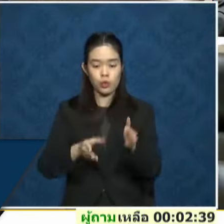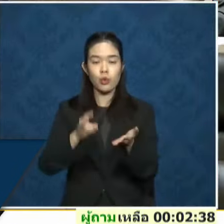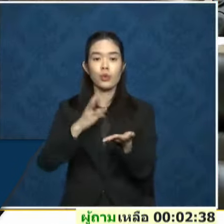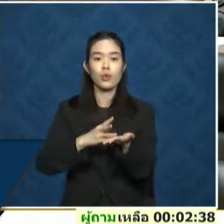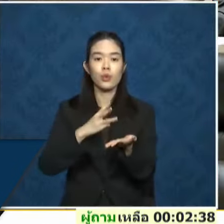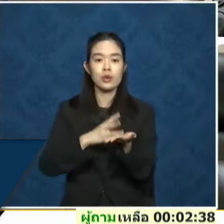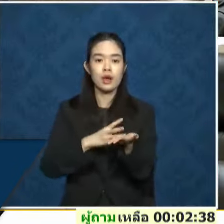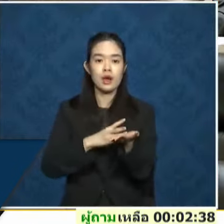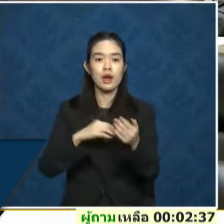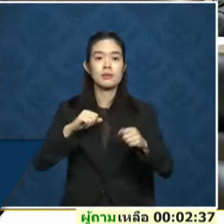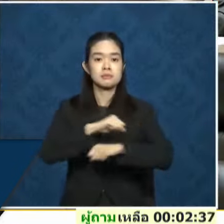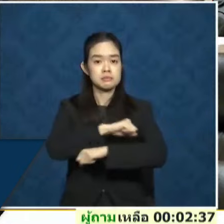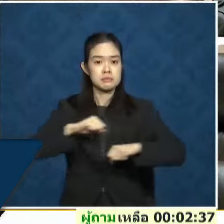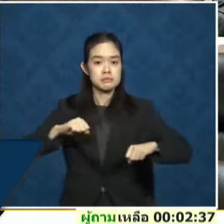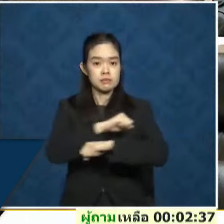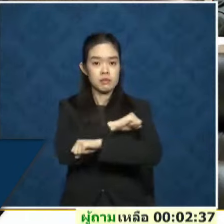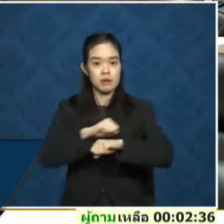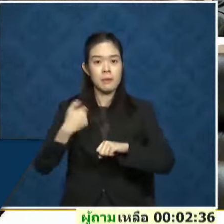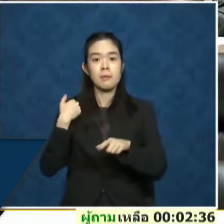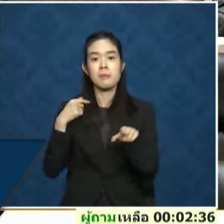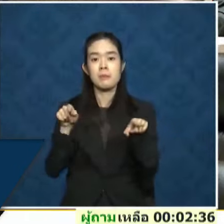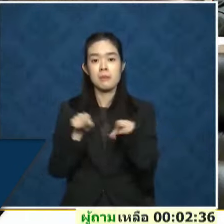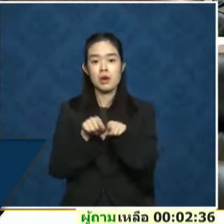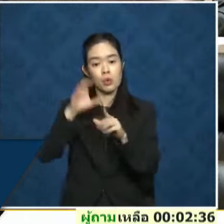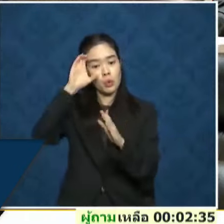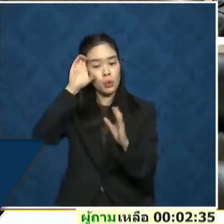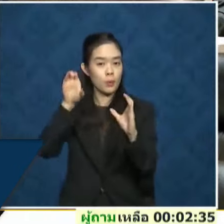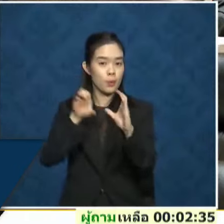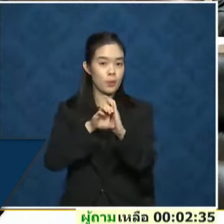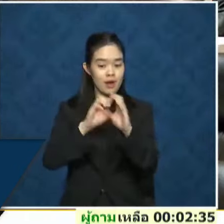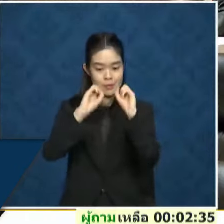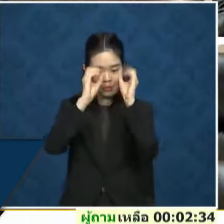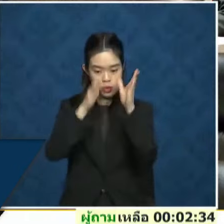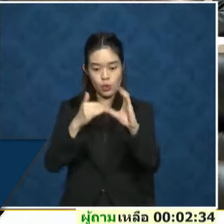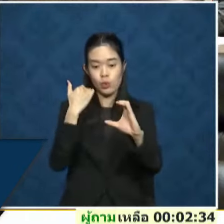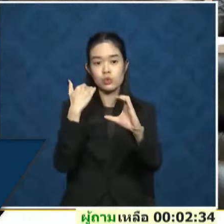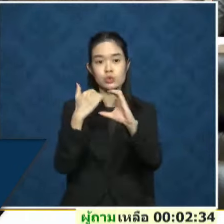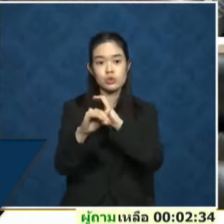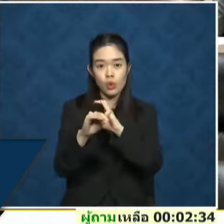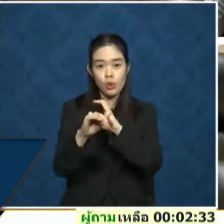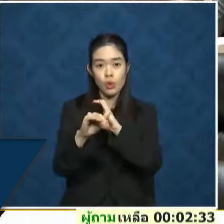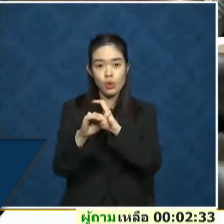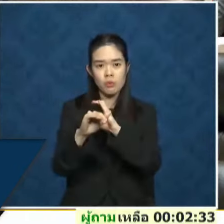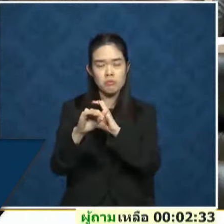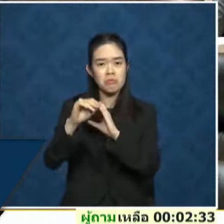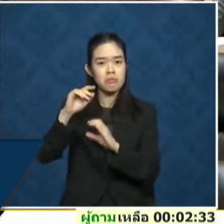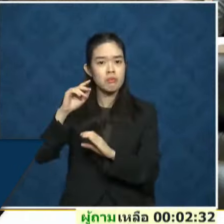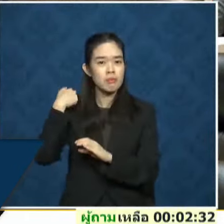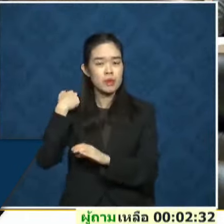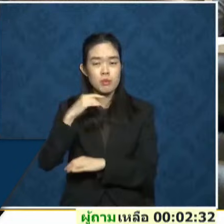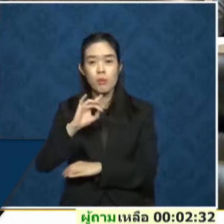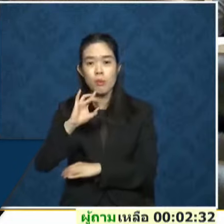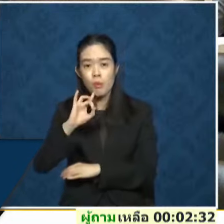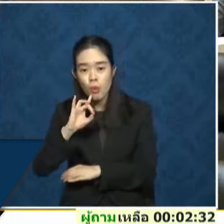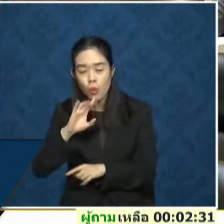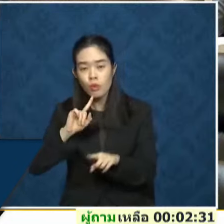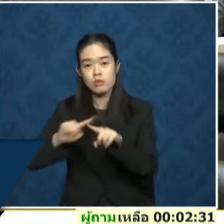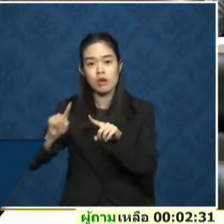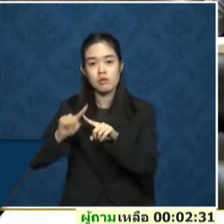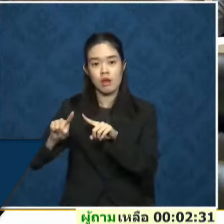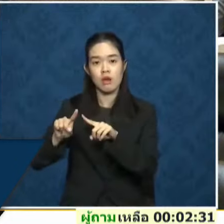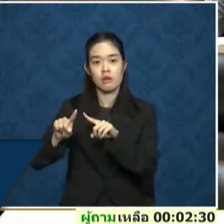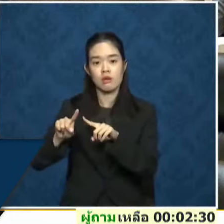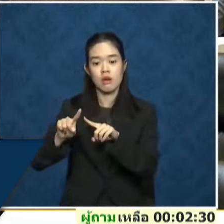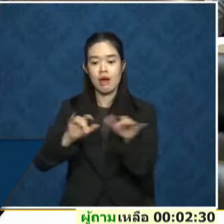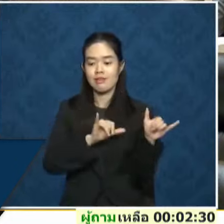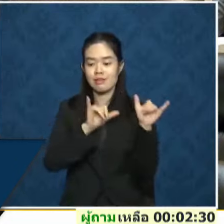าพอวัยวะเพศให้กับนักเรียนมีหลักฐานทุกอย่างครบนะฮะเหมือนเดิมย้ายครูพละออกนอกพื้นที่